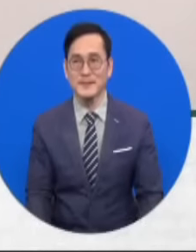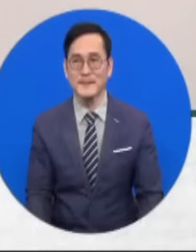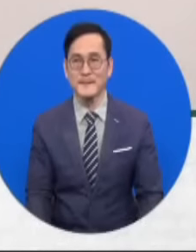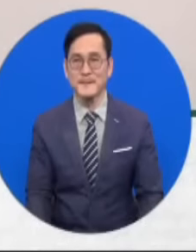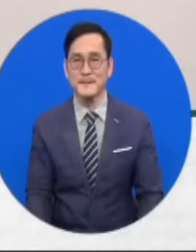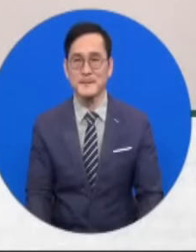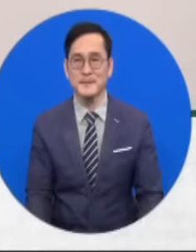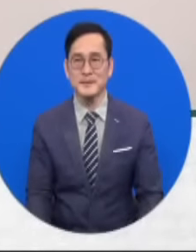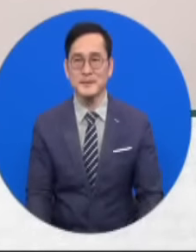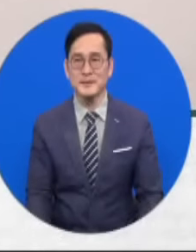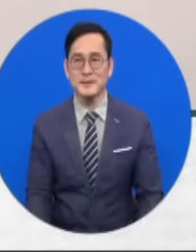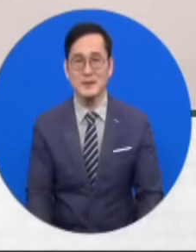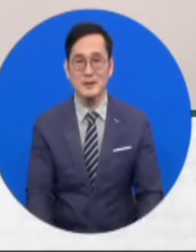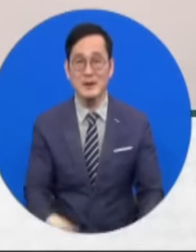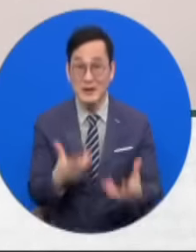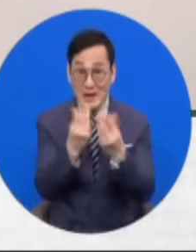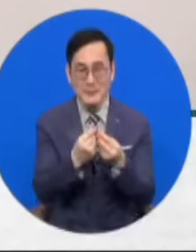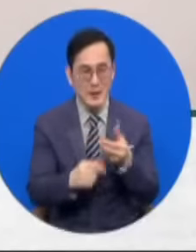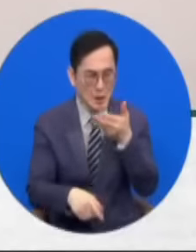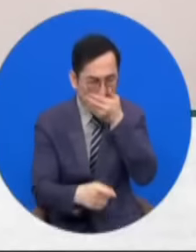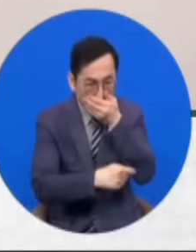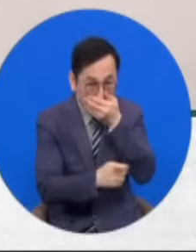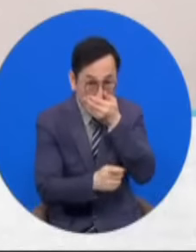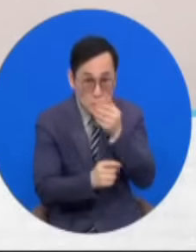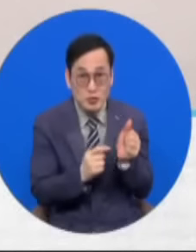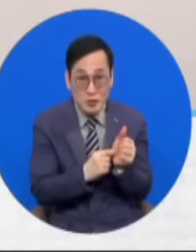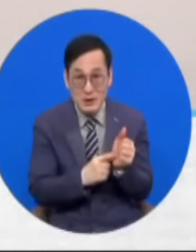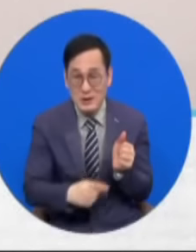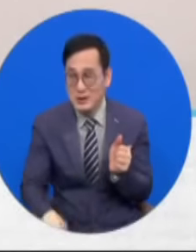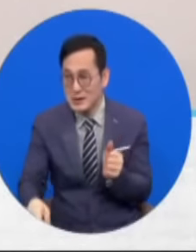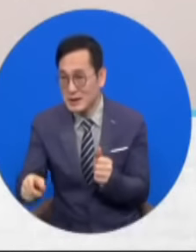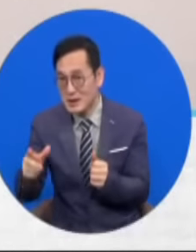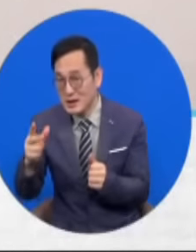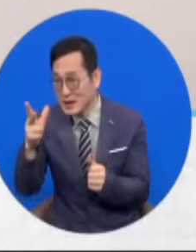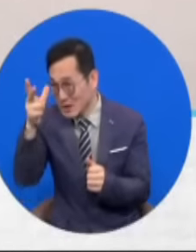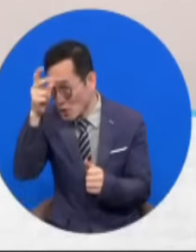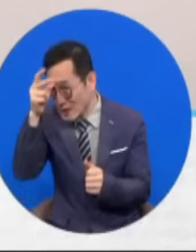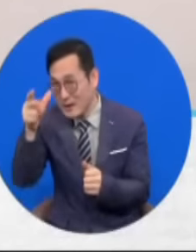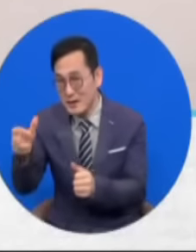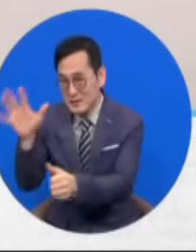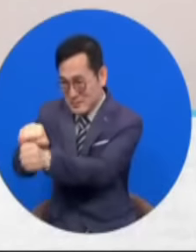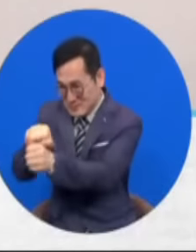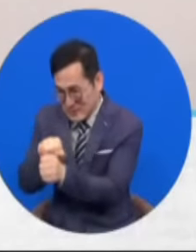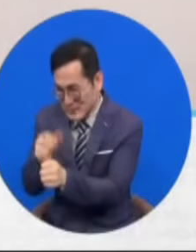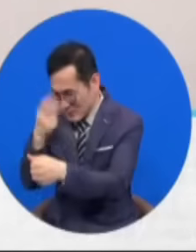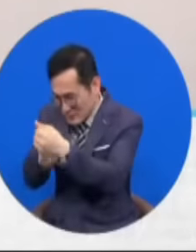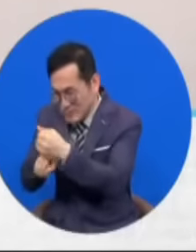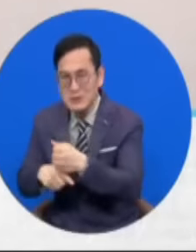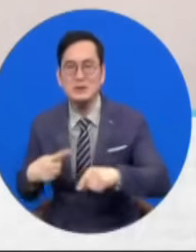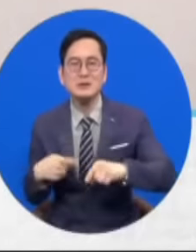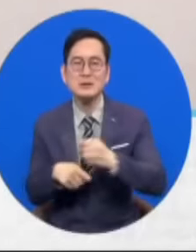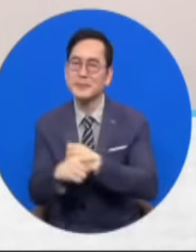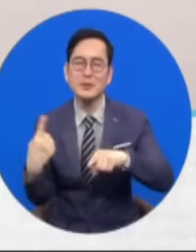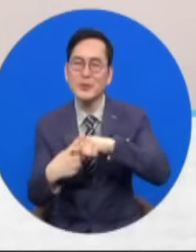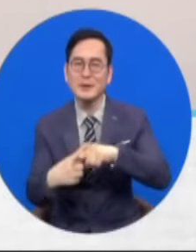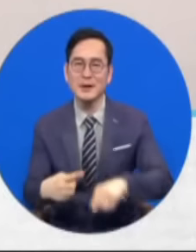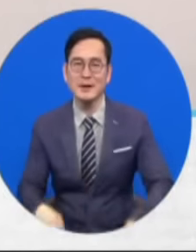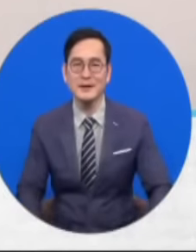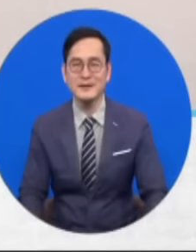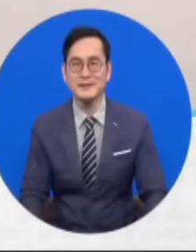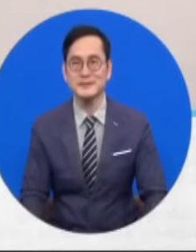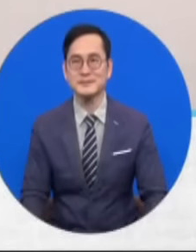데려다가 조사하는 거 똑같은 거거든요 이런게 어떻게 이런 야만적 행태가 이루어질 수 있을까 좀 의아심이 되고 이제 법사